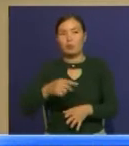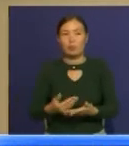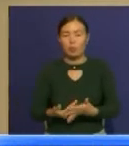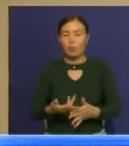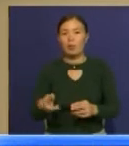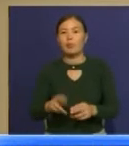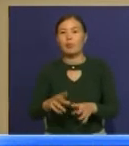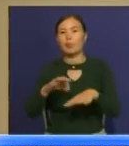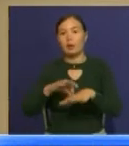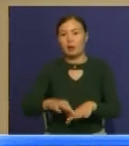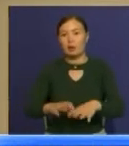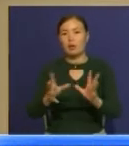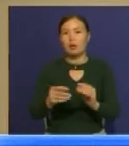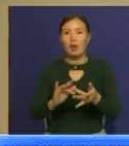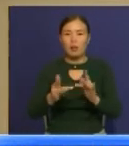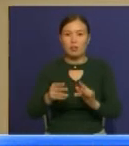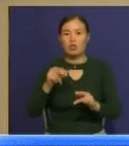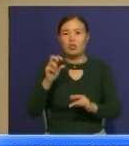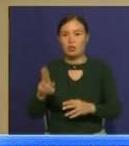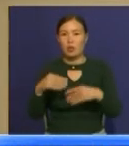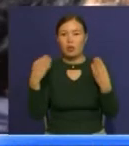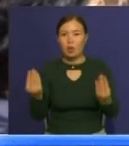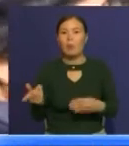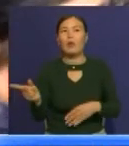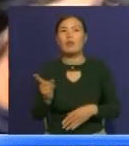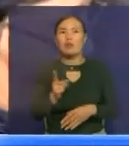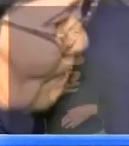завершения всей процедуры будет предоставлен электронный чек, подтверждающий факт оплаты.